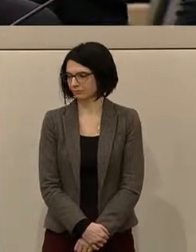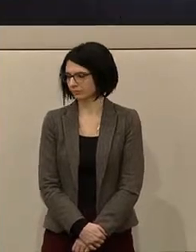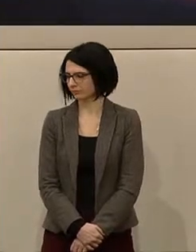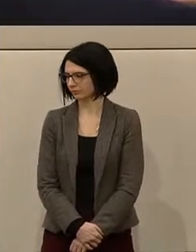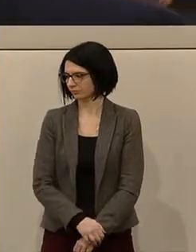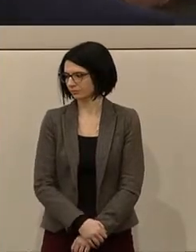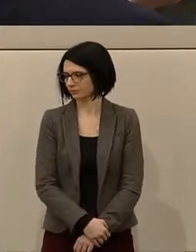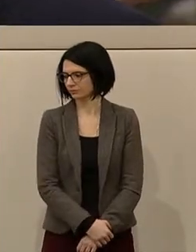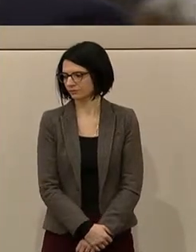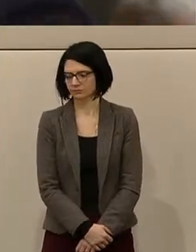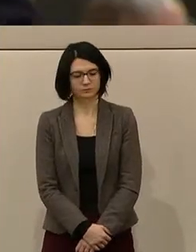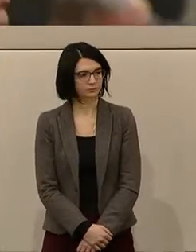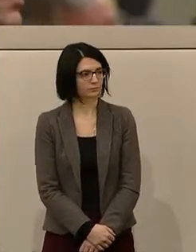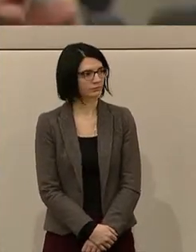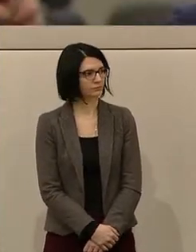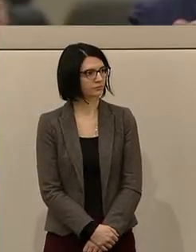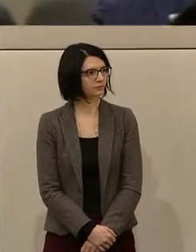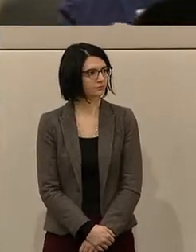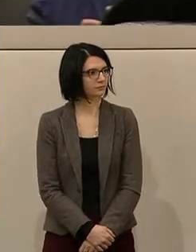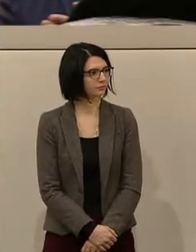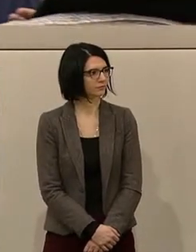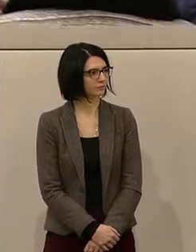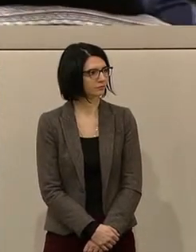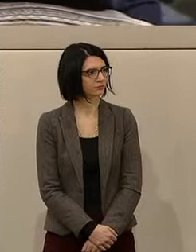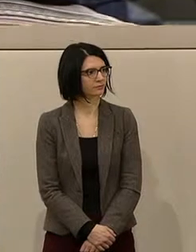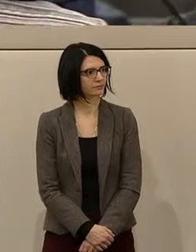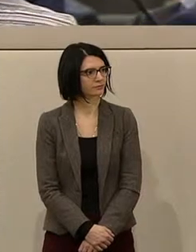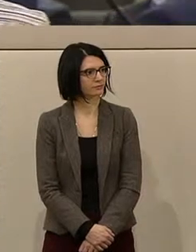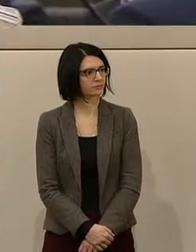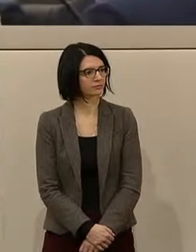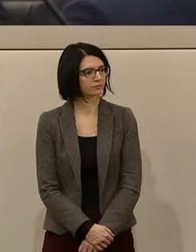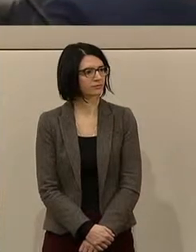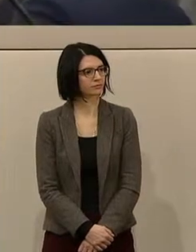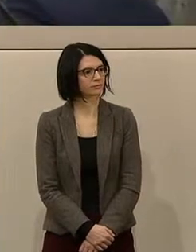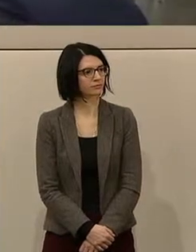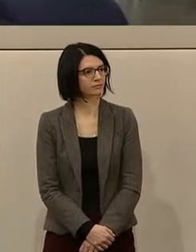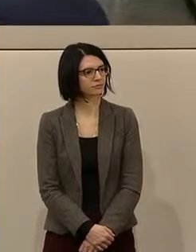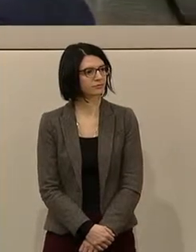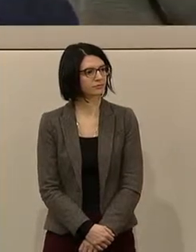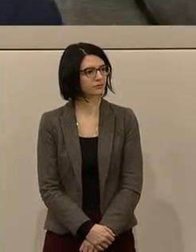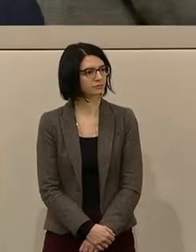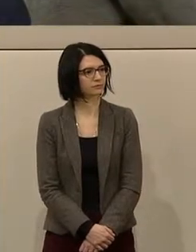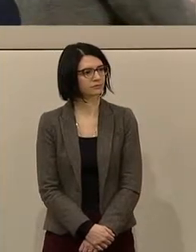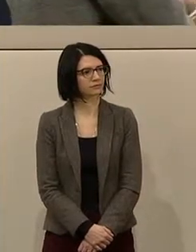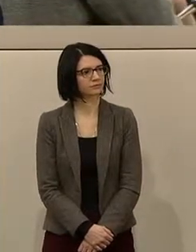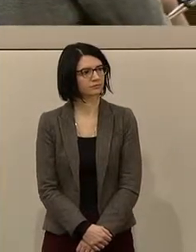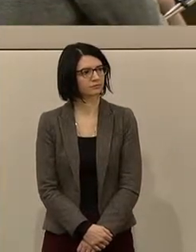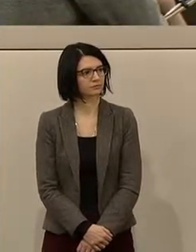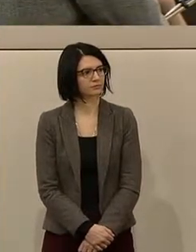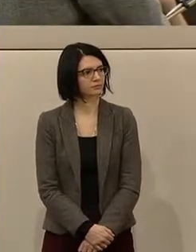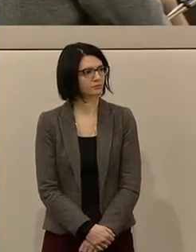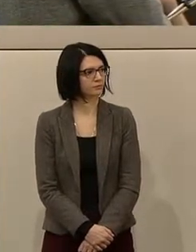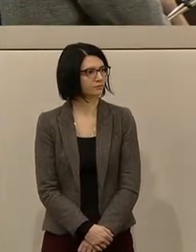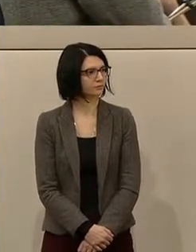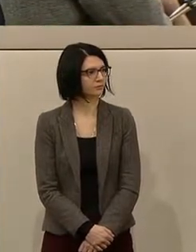Ausschusses für Petitionen und Bürgerinitiativen. Ich gehe davon aus, dass das Don't